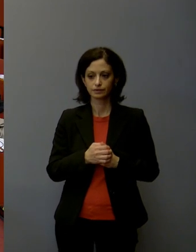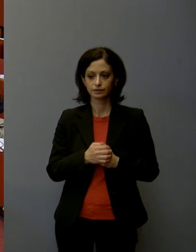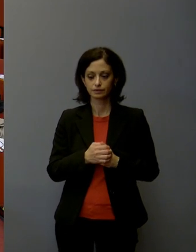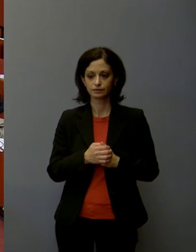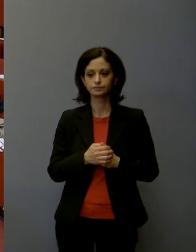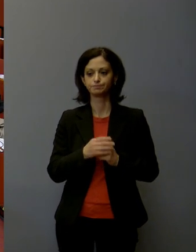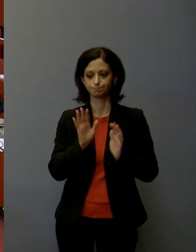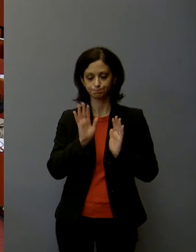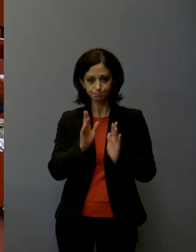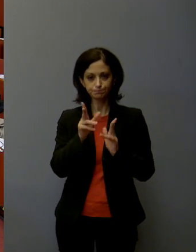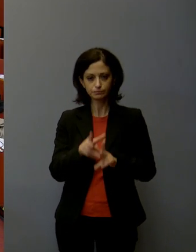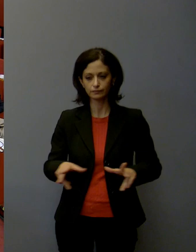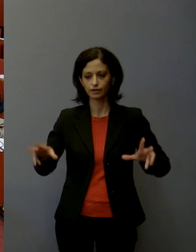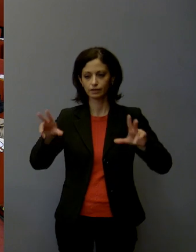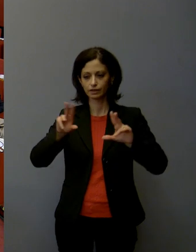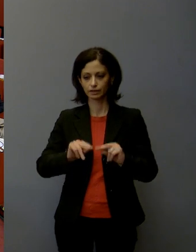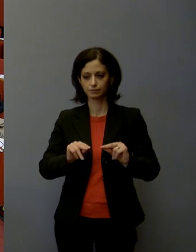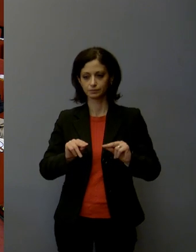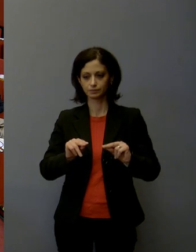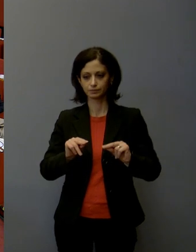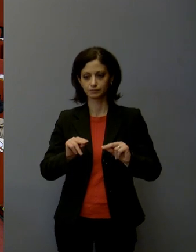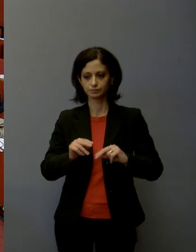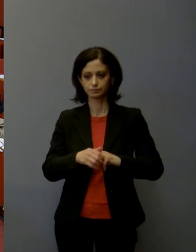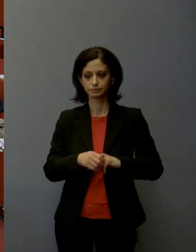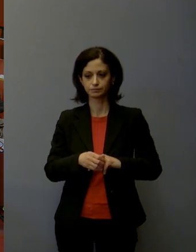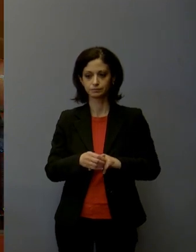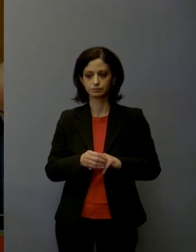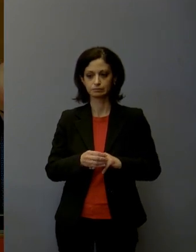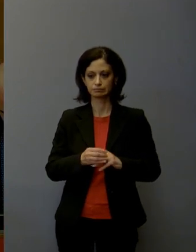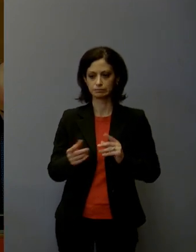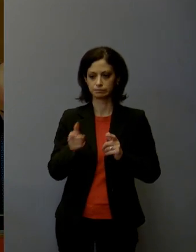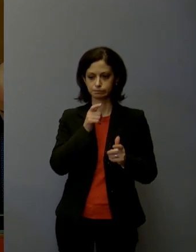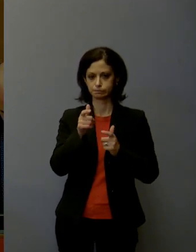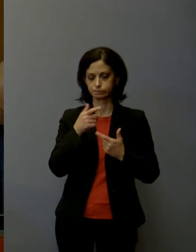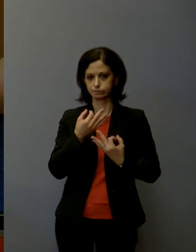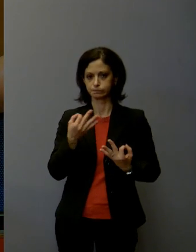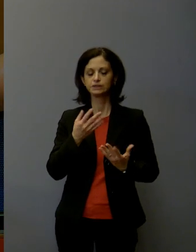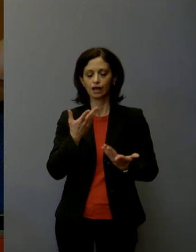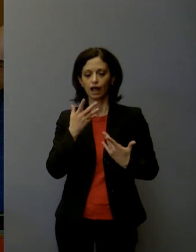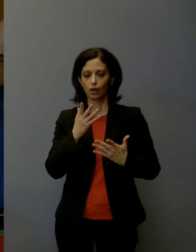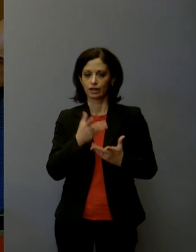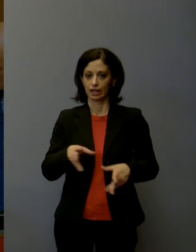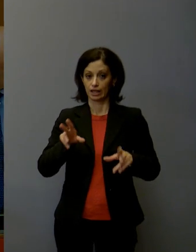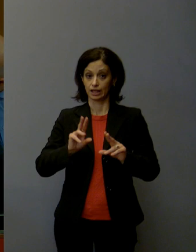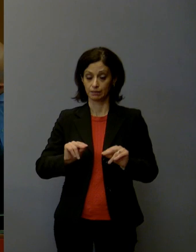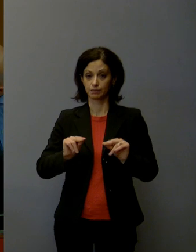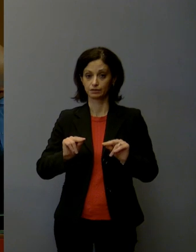ripeto Ok giustamente giustamente allora Ripeto